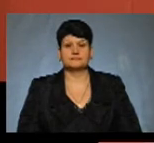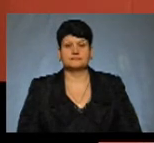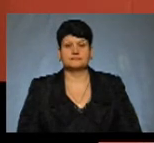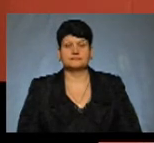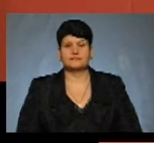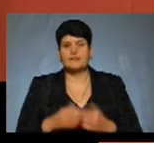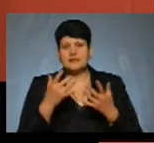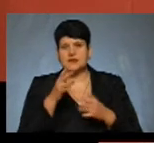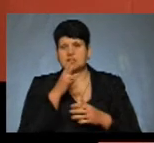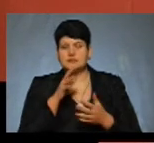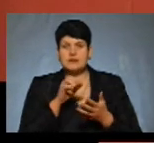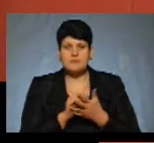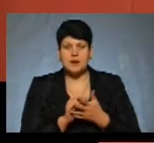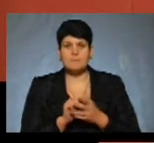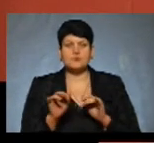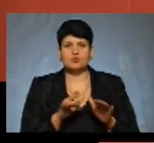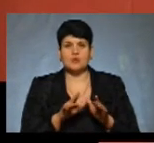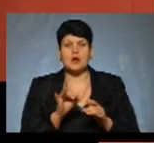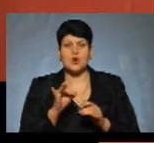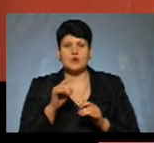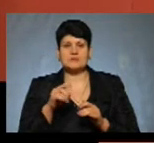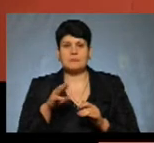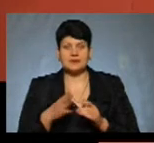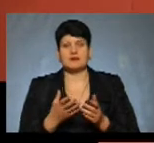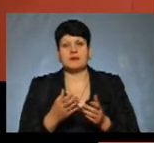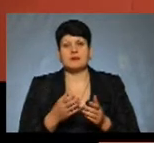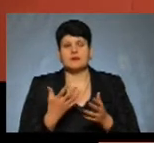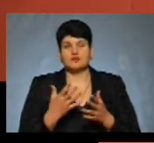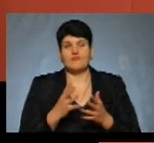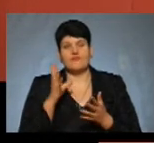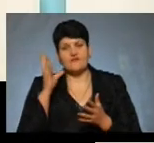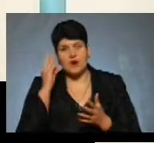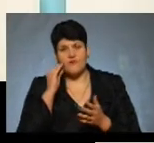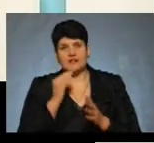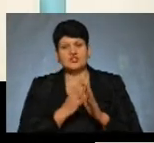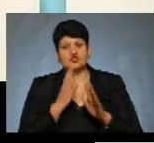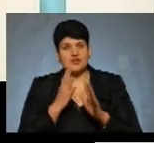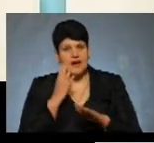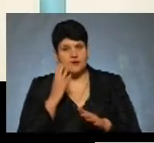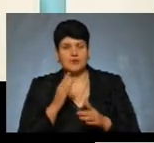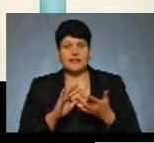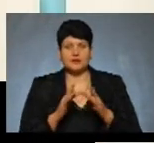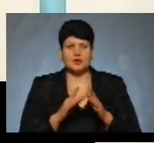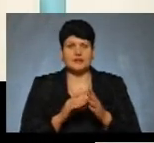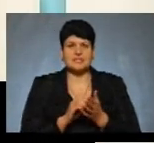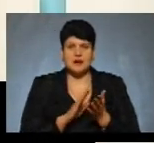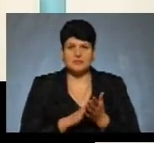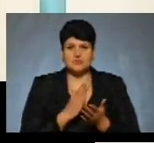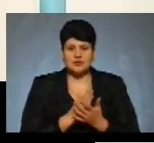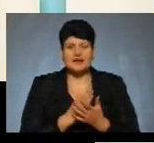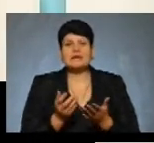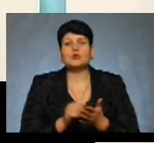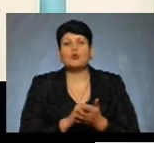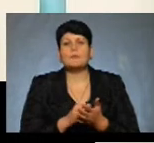Скільки часу займає процедура розмитнення, якщо врахувати ще, можливо, чергу, чи є електронний запис, чи таке інше? І який документ отримує